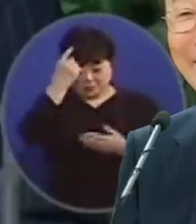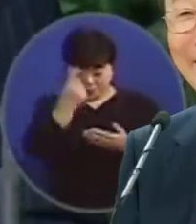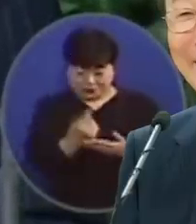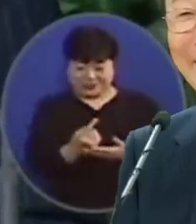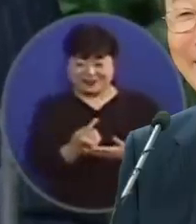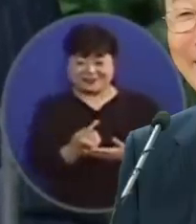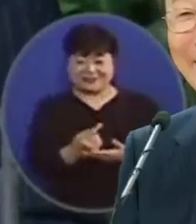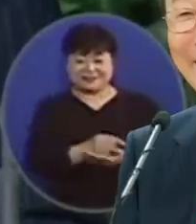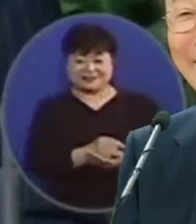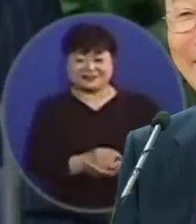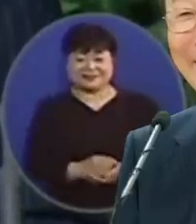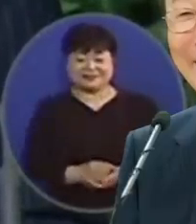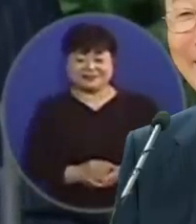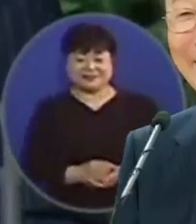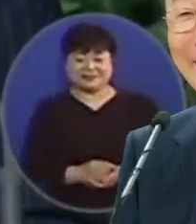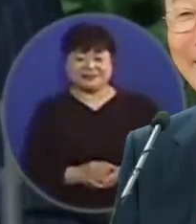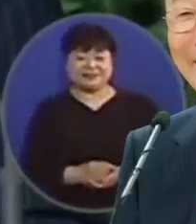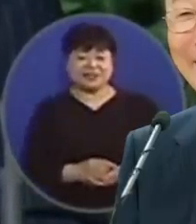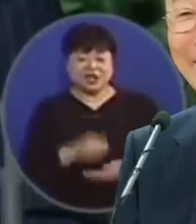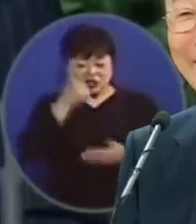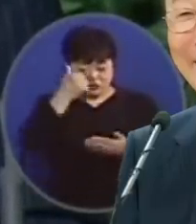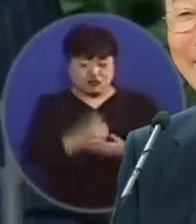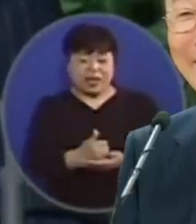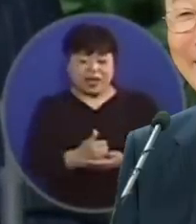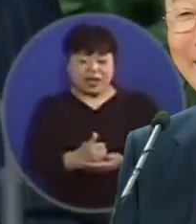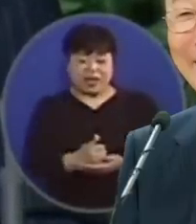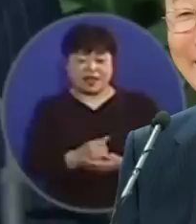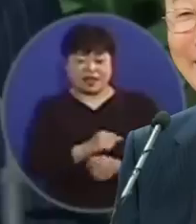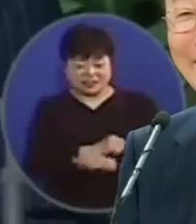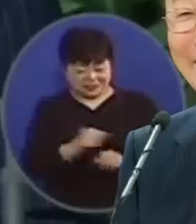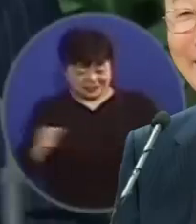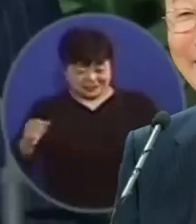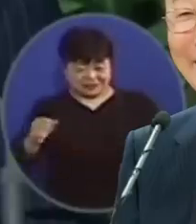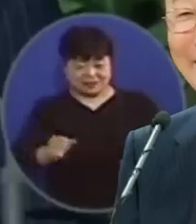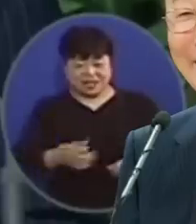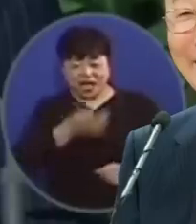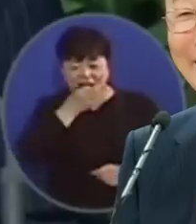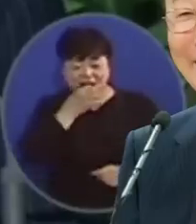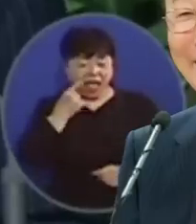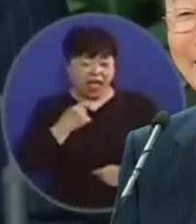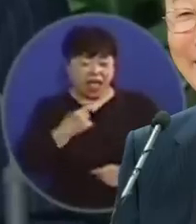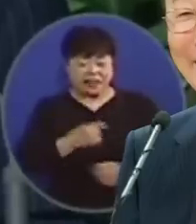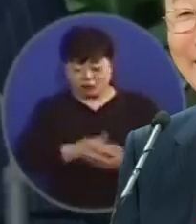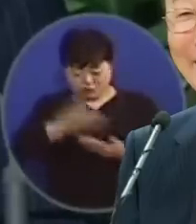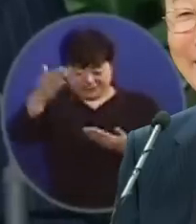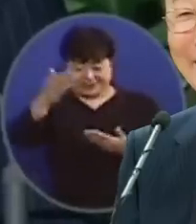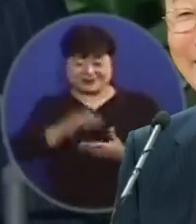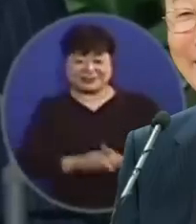오셔서 우리에게 악과 죄를 청산시키고 욕심과 탐심을 없애주시는 것입니다.